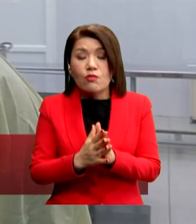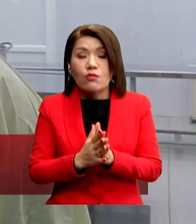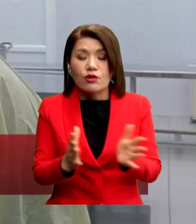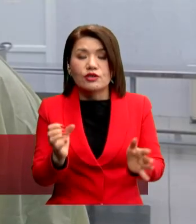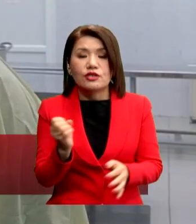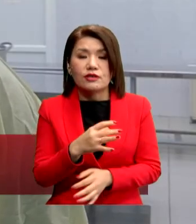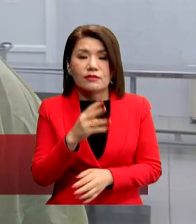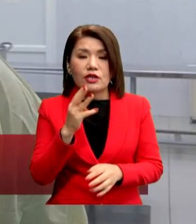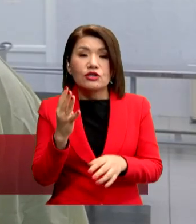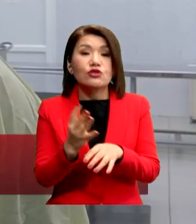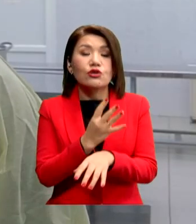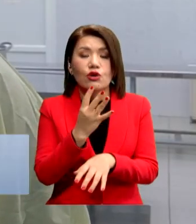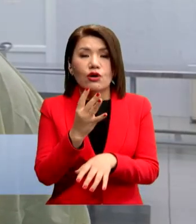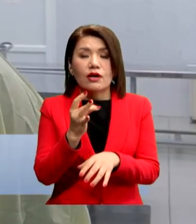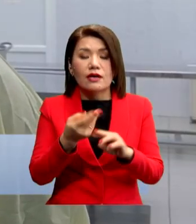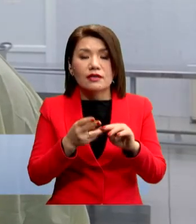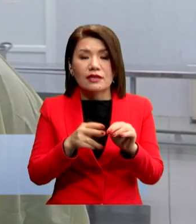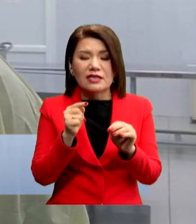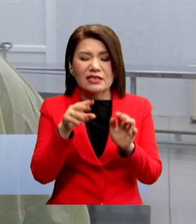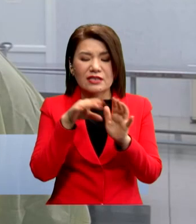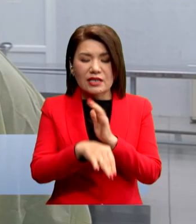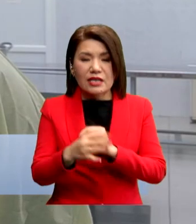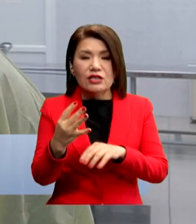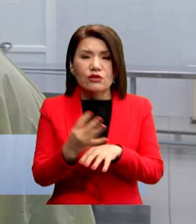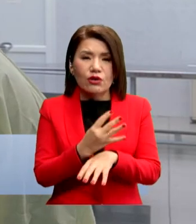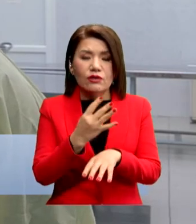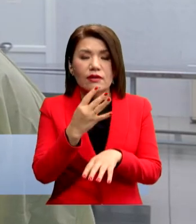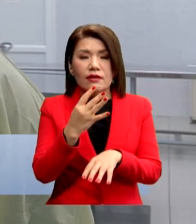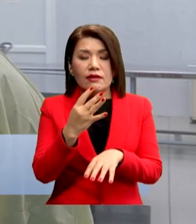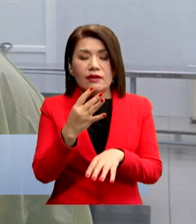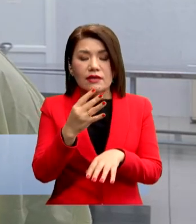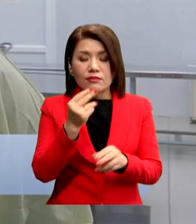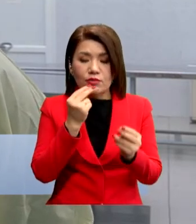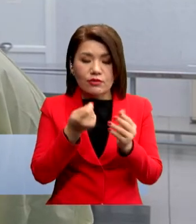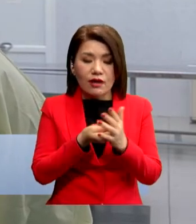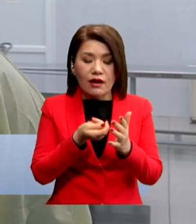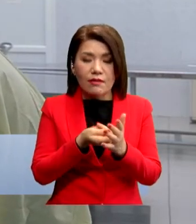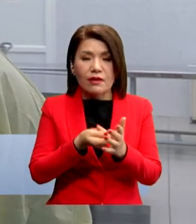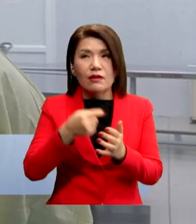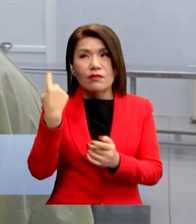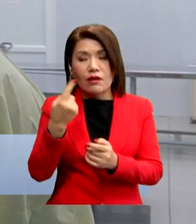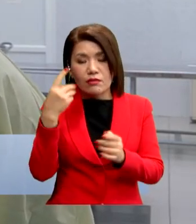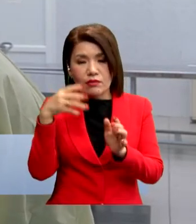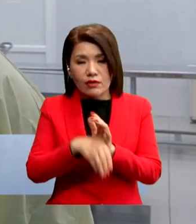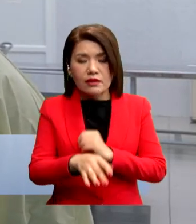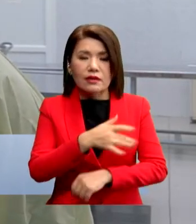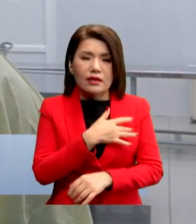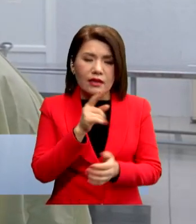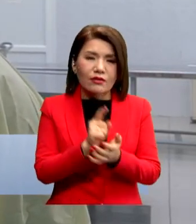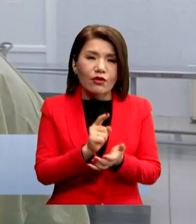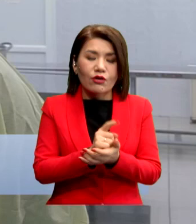4-5 разовое питание. 1000 теңгенің ішіне 4-5 ретке тамақ кіреді. Сонымен қатар коммуналдық қызметтер, түрлі